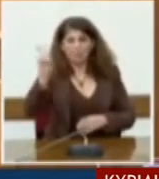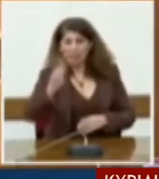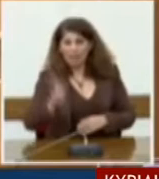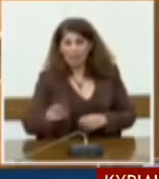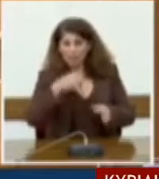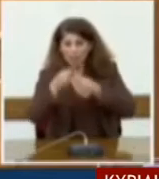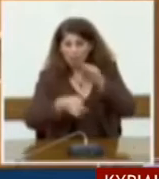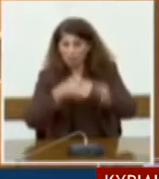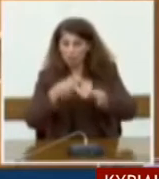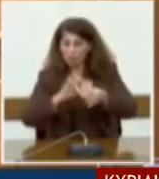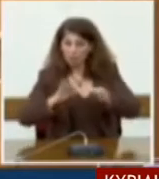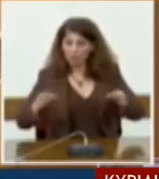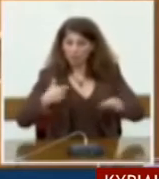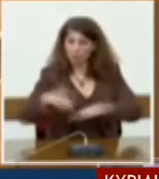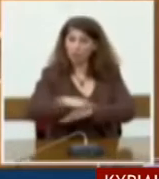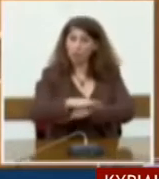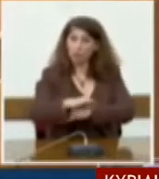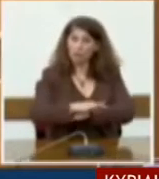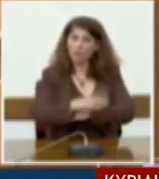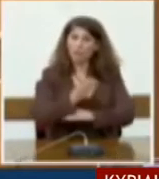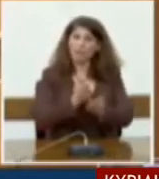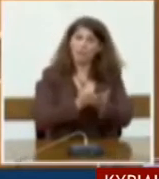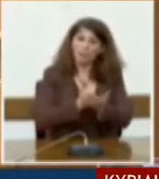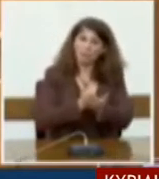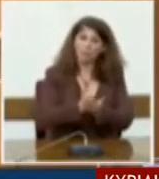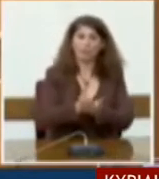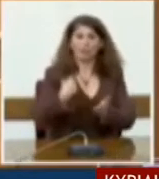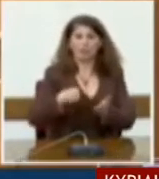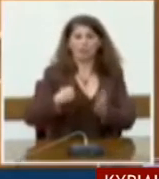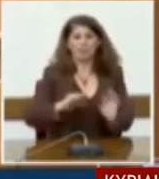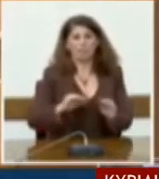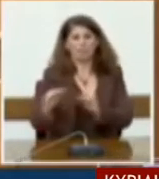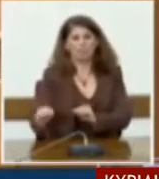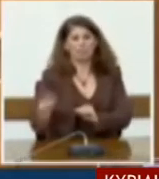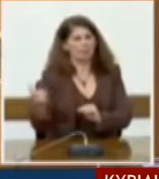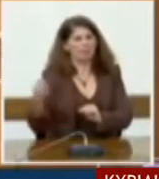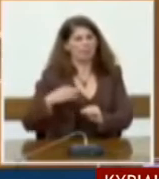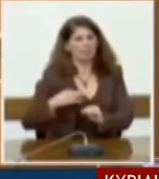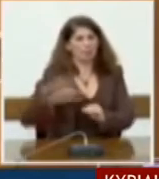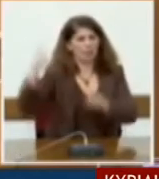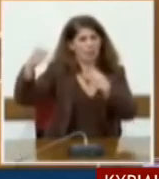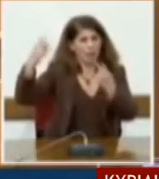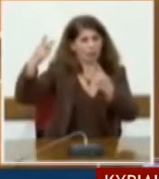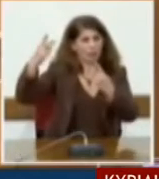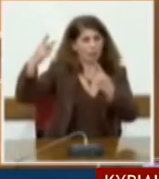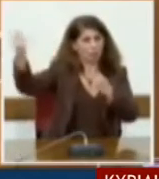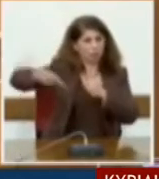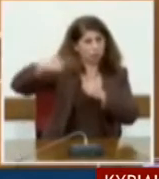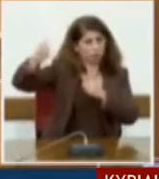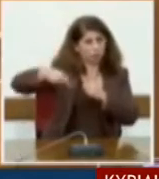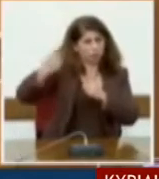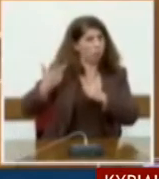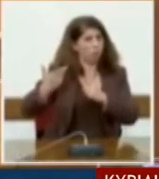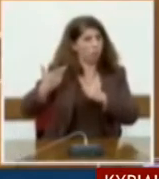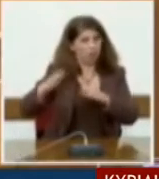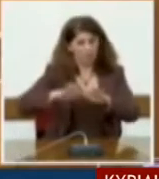αναλυτικά το σχέδιό μας για τη δίκαιη πράσινη μετάβαση. Τι λέτε ακριβώς για τις ανεμογεννήτριες, πού πρέπει να μπουν? Πρέπει να μπουν στην ξηρά, πρέπει να